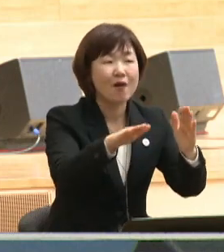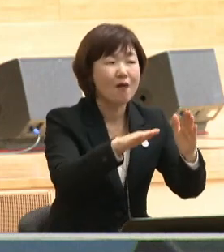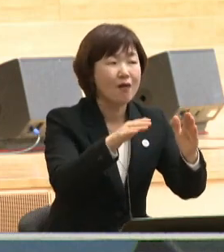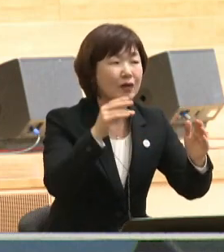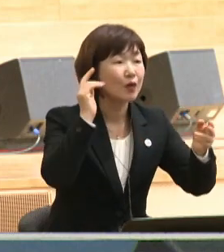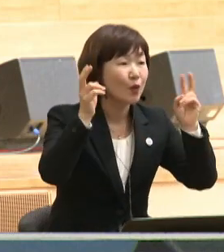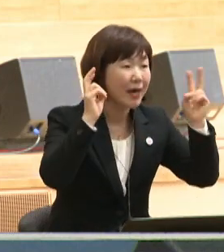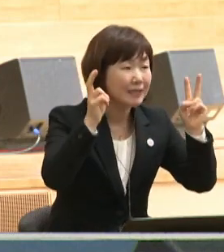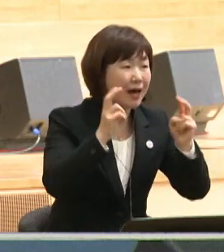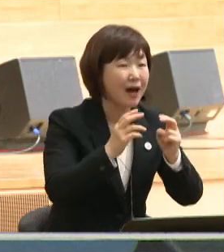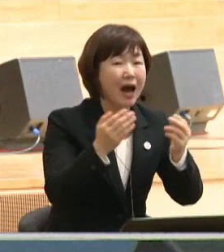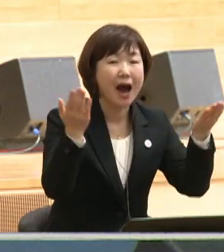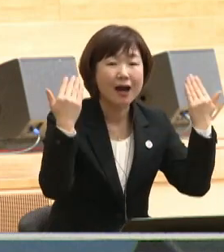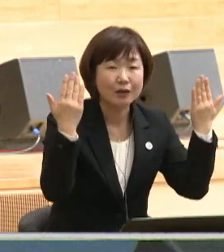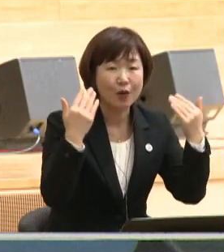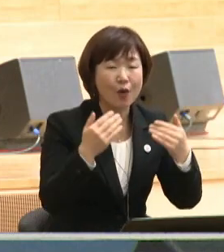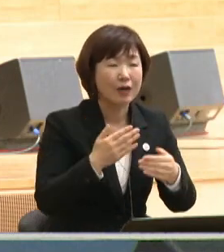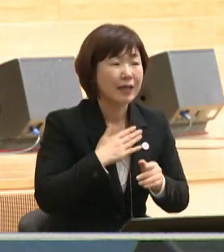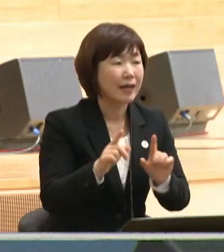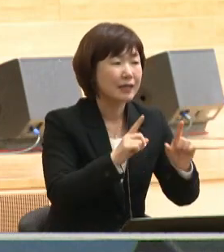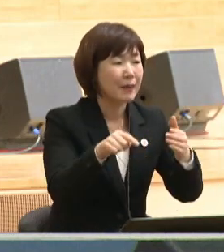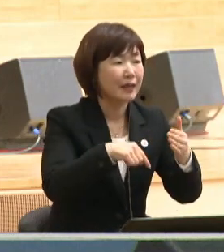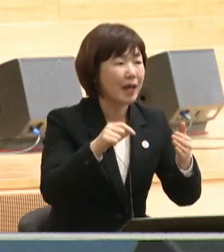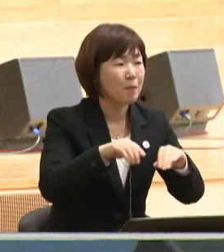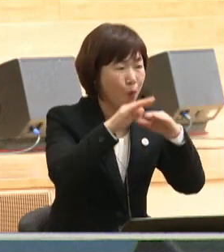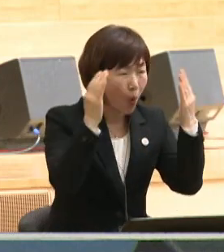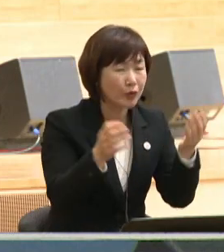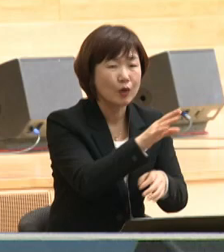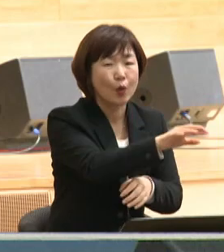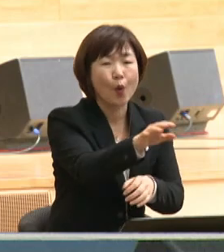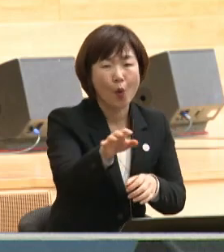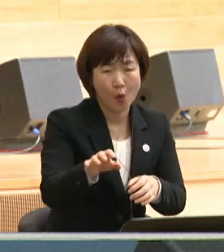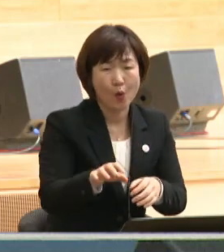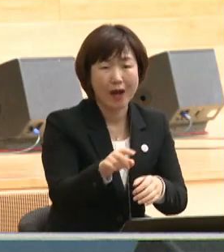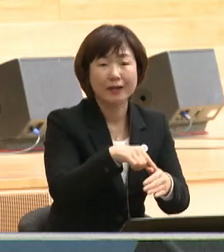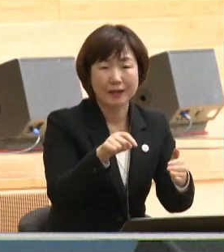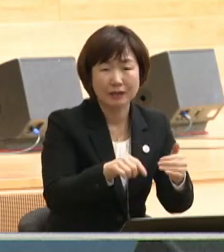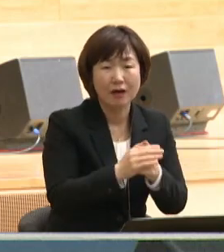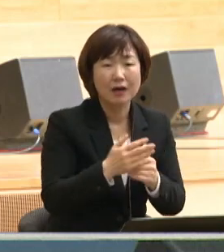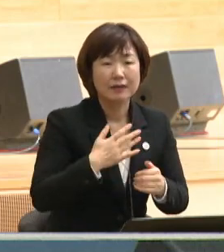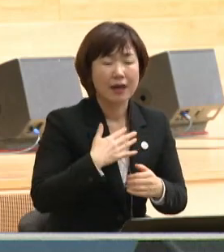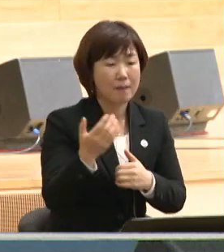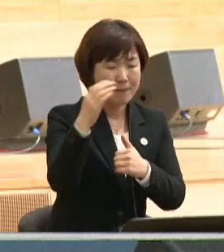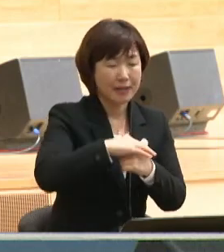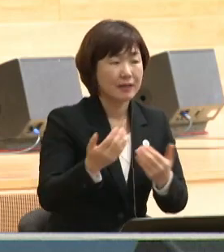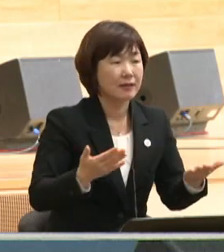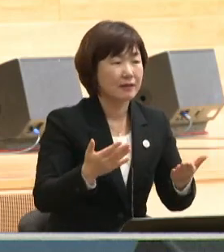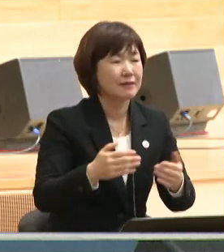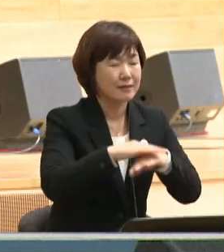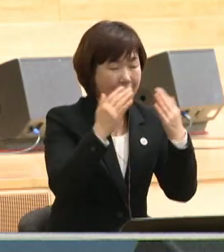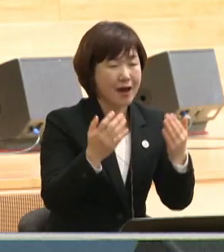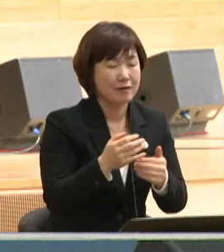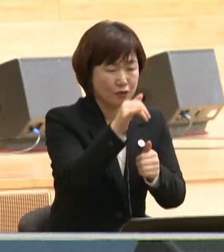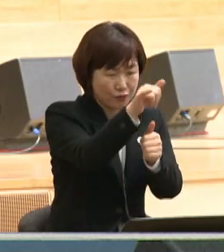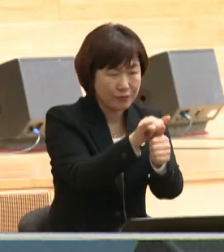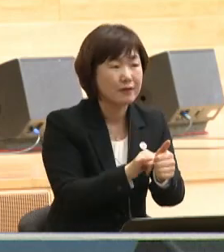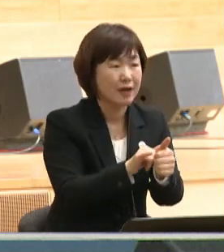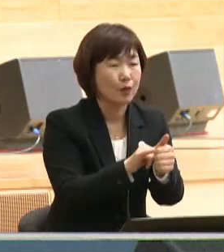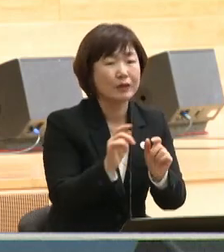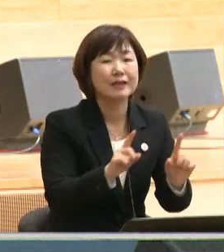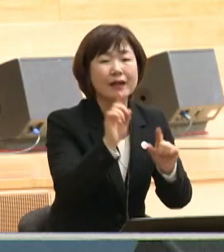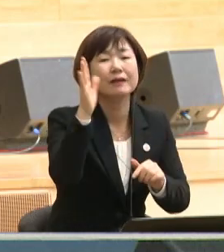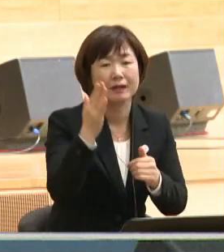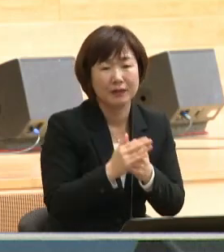직장이나 학교나 우리 삶의 모든 현장 가운데에서 우리는 각자의 의무를 다하며 살아가야 한다는 것입니다